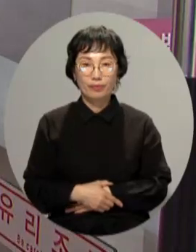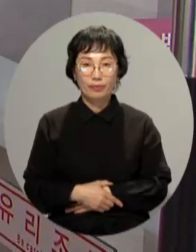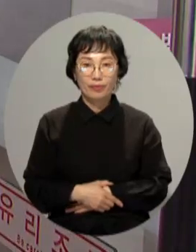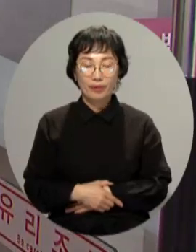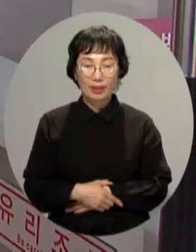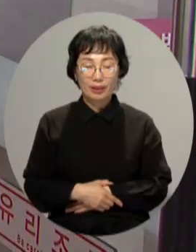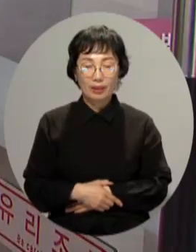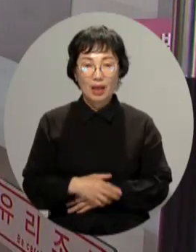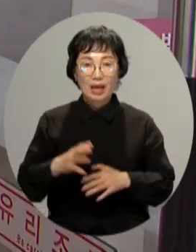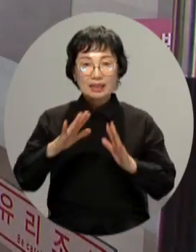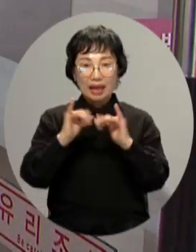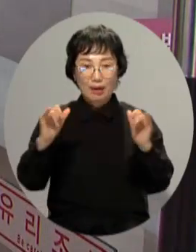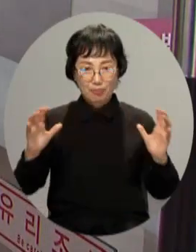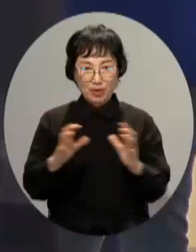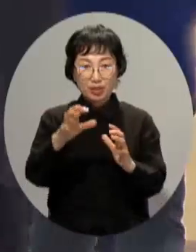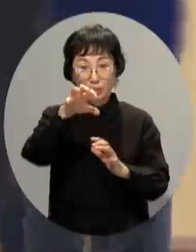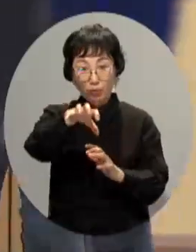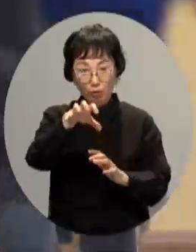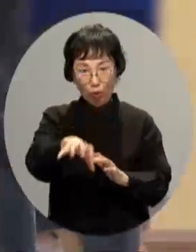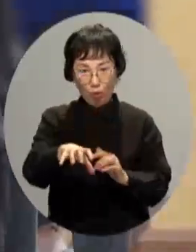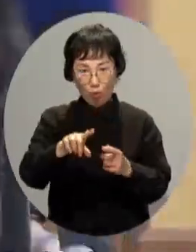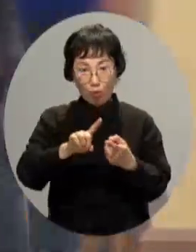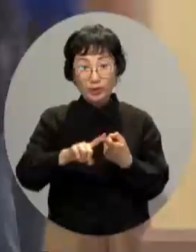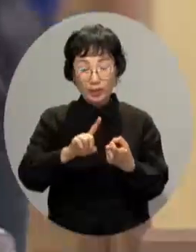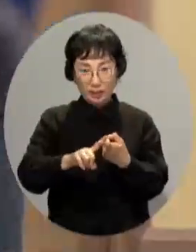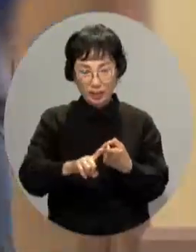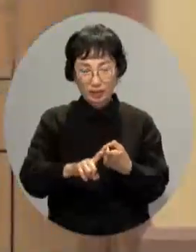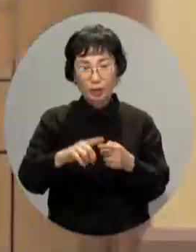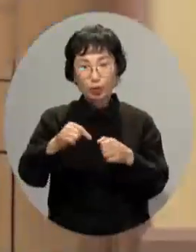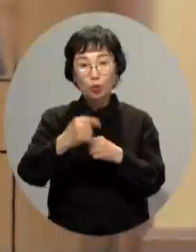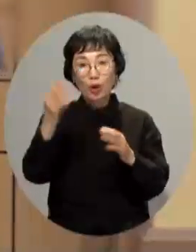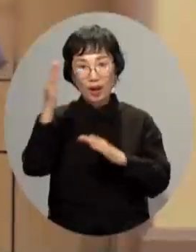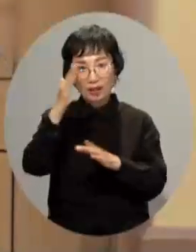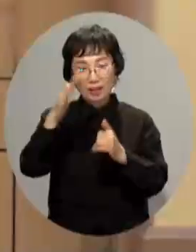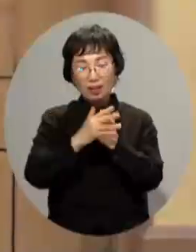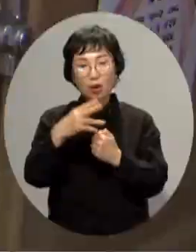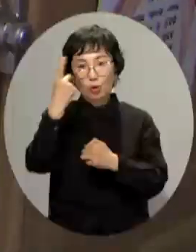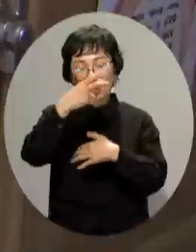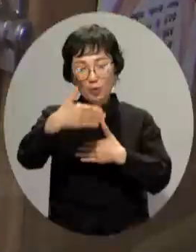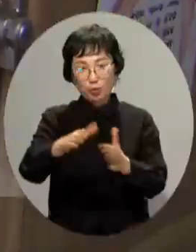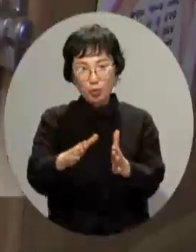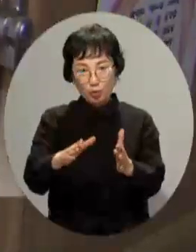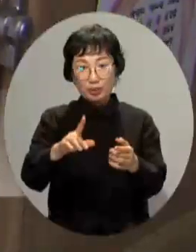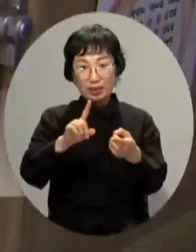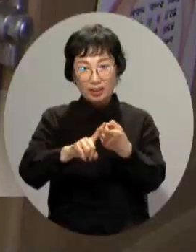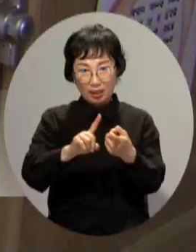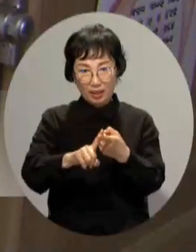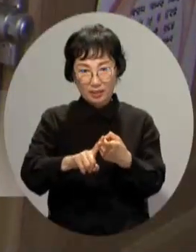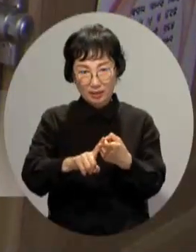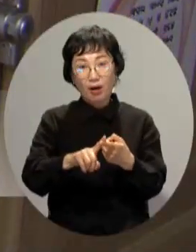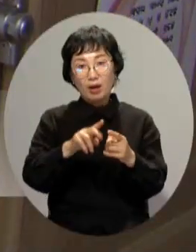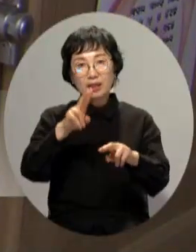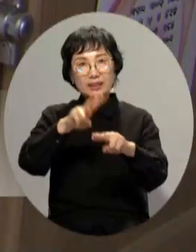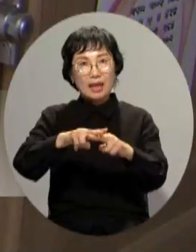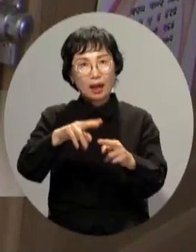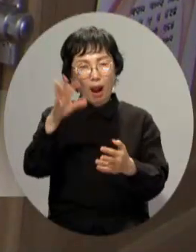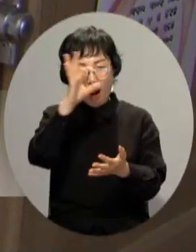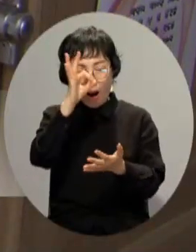인구 밀집 지역인 전주 신도심 초등학교의 경우 돌봄교실 자리 얻기가 하늘의 별 따기나